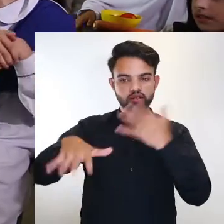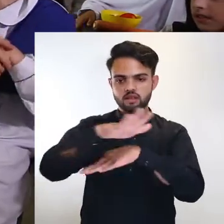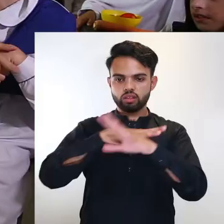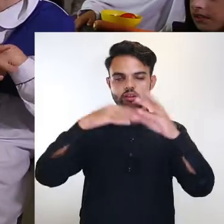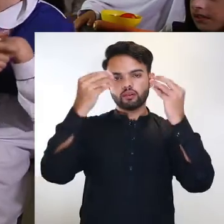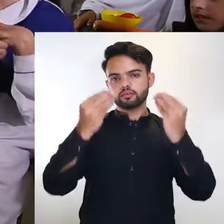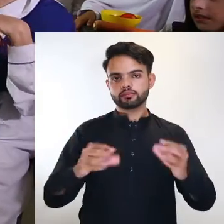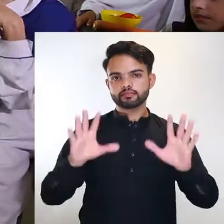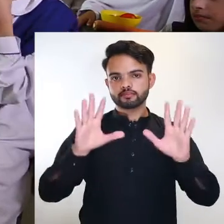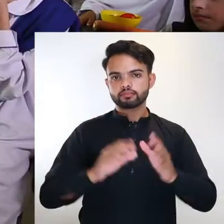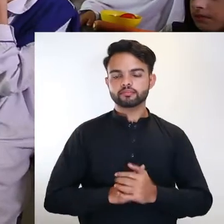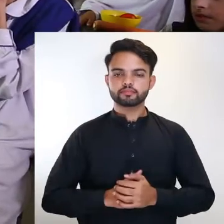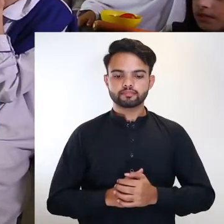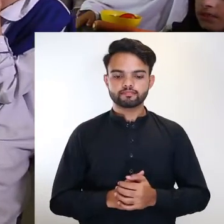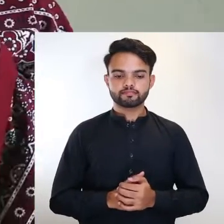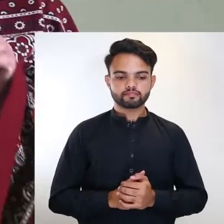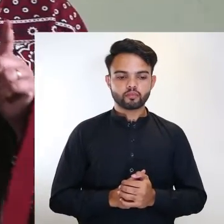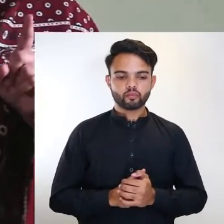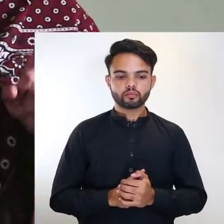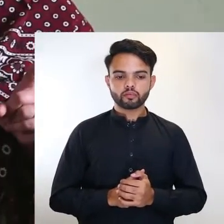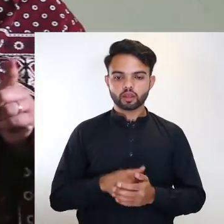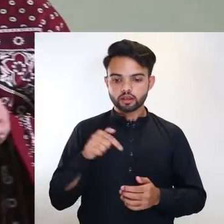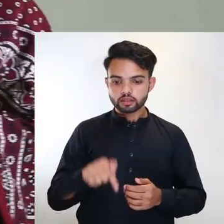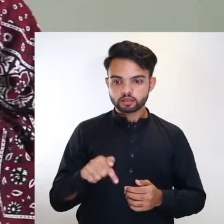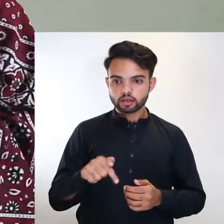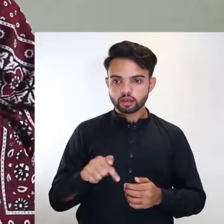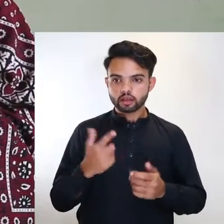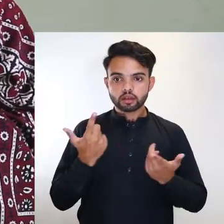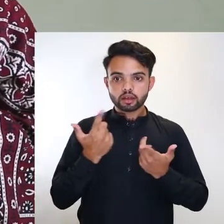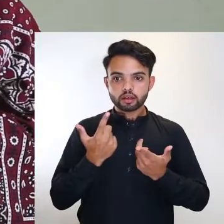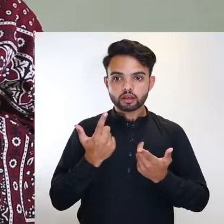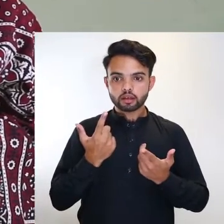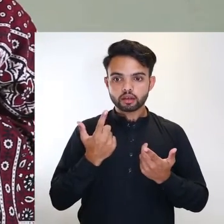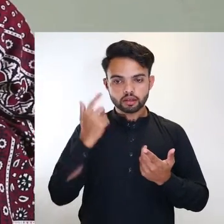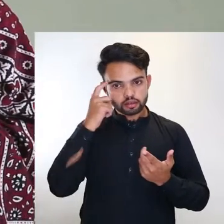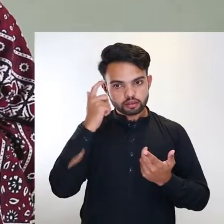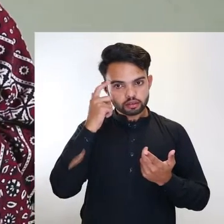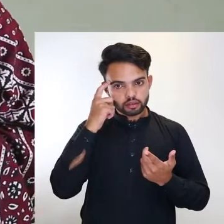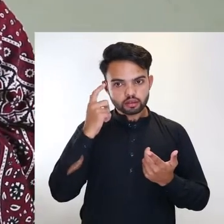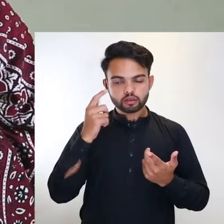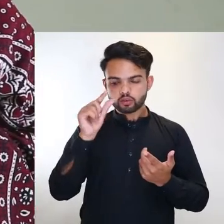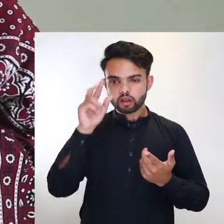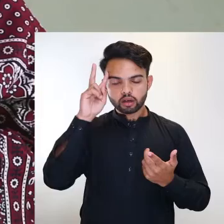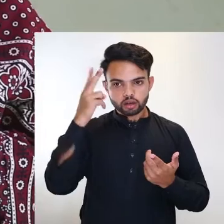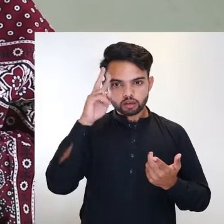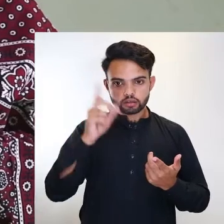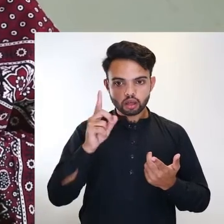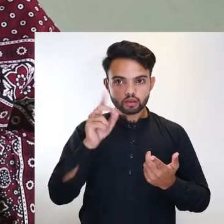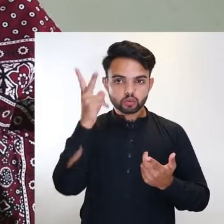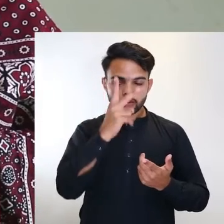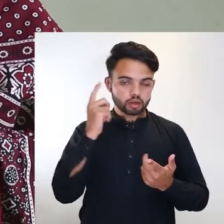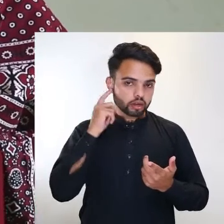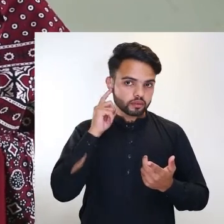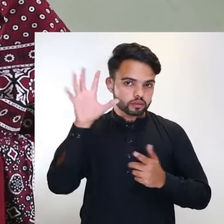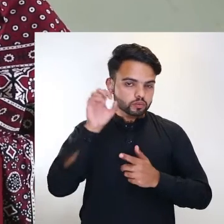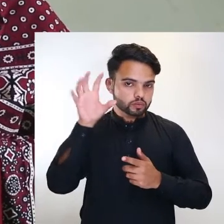कर लिया। लेकिन इसका हरगिज़ ये मतलब नहीं है कि हर बार ऐसा हो। कभी कभी बात गौर से ना सुनने की वजह से